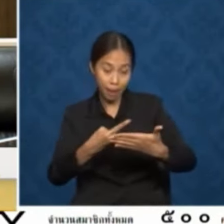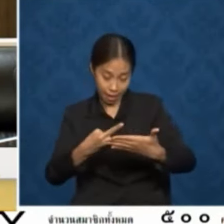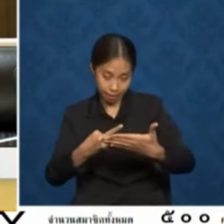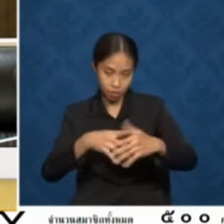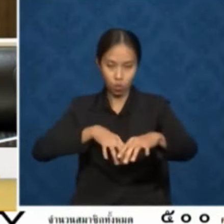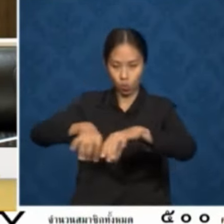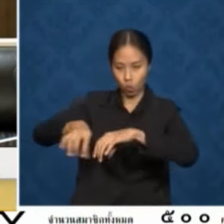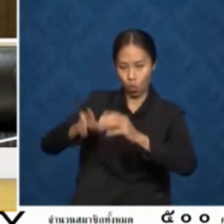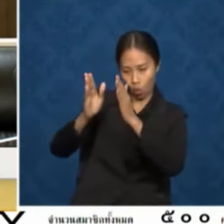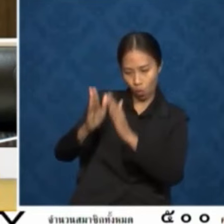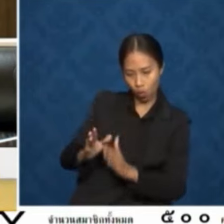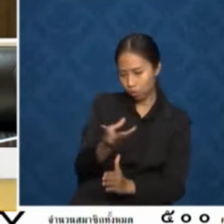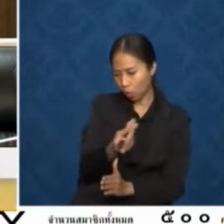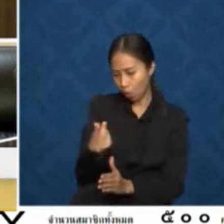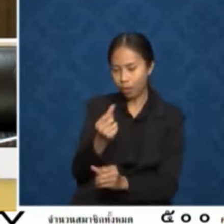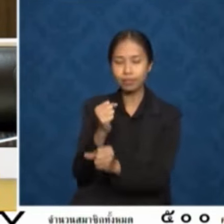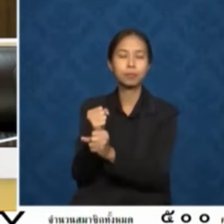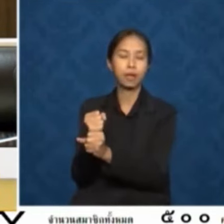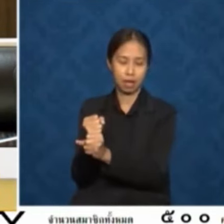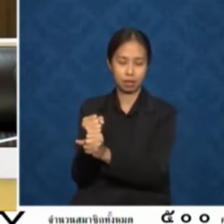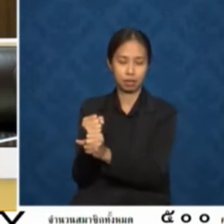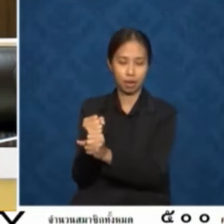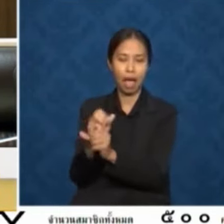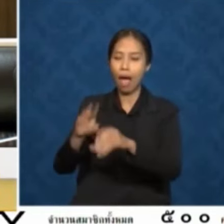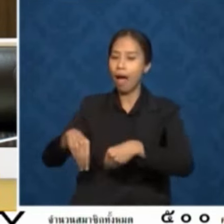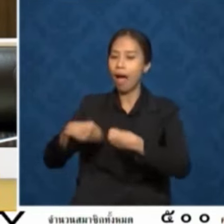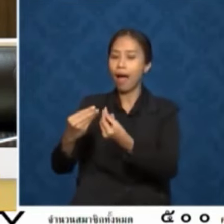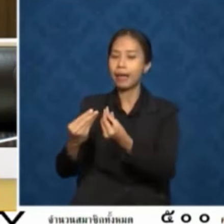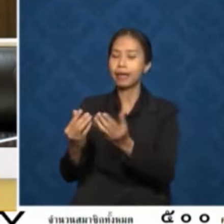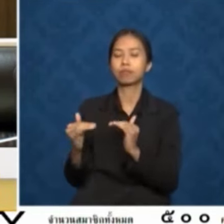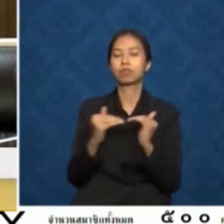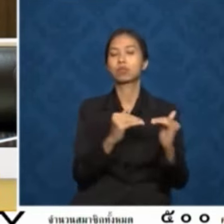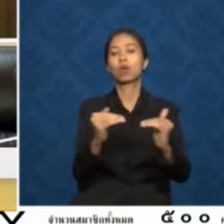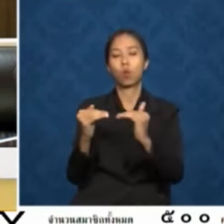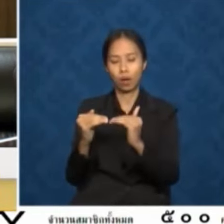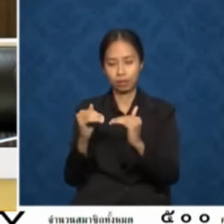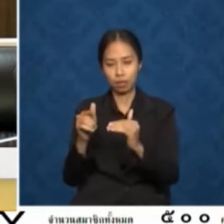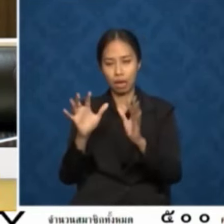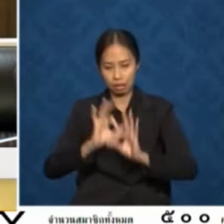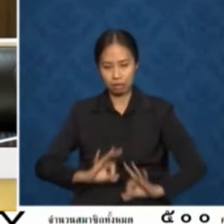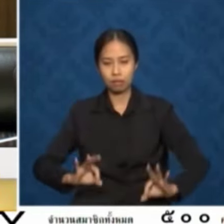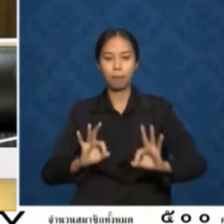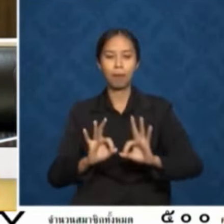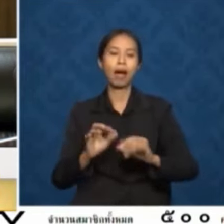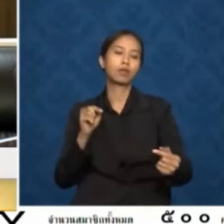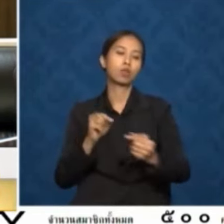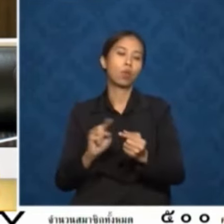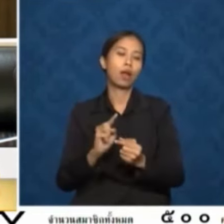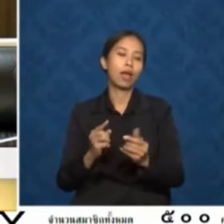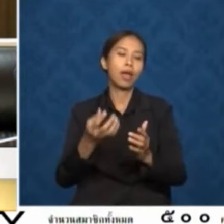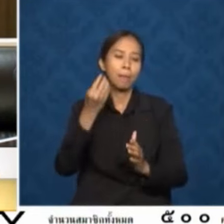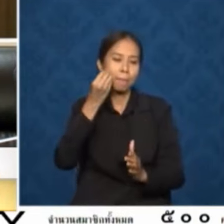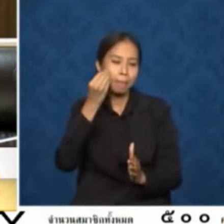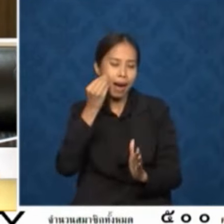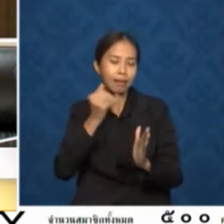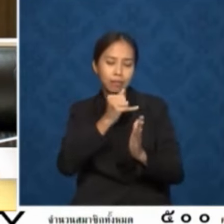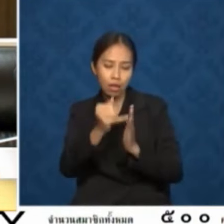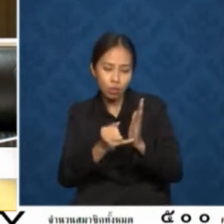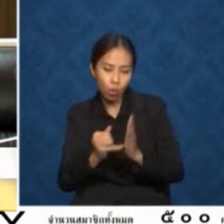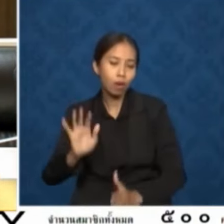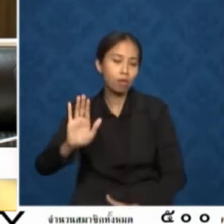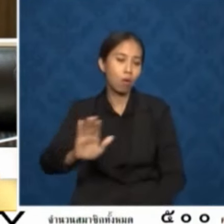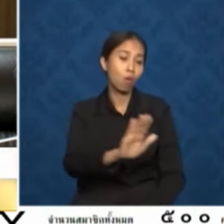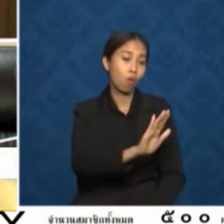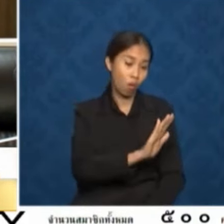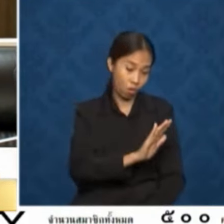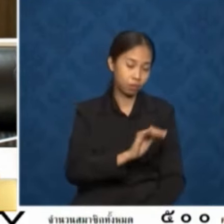บริหารคนให้ดีให้เกิดความยุติธรรมให้ความสำคัญลูกหลานในชนบทในถิ่นทุรกันด